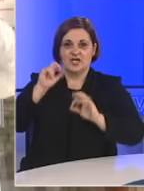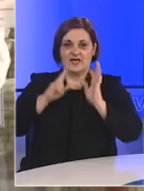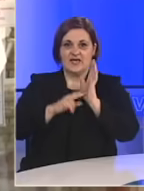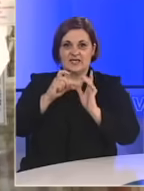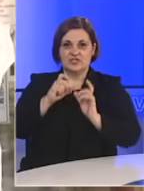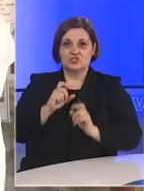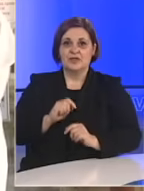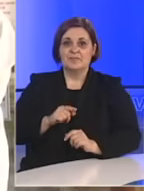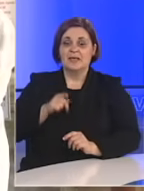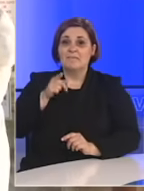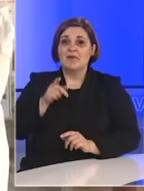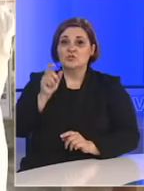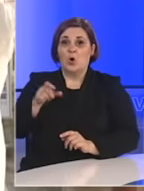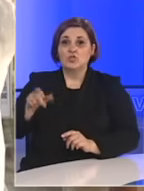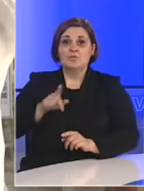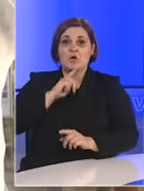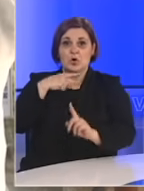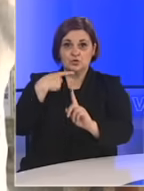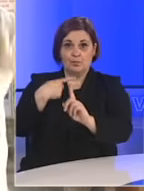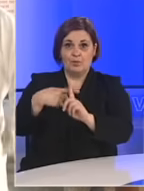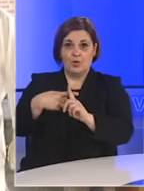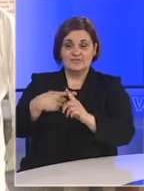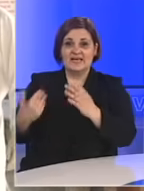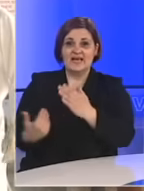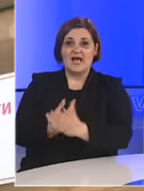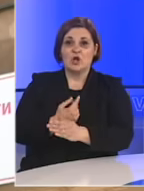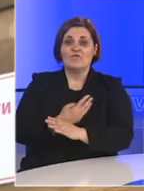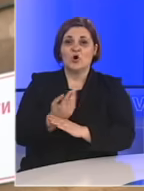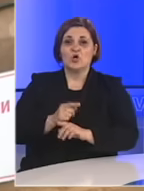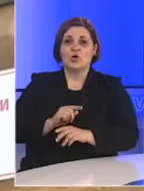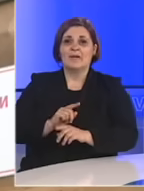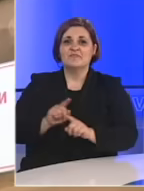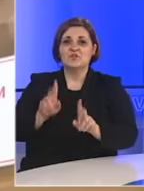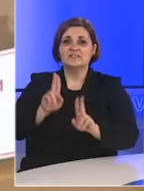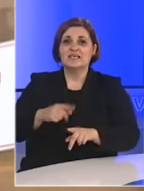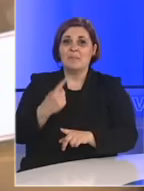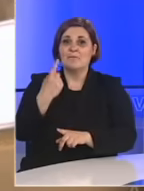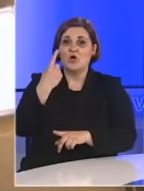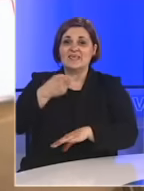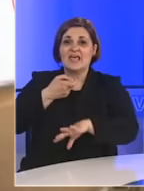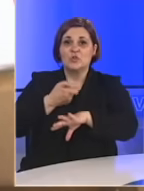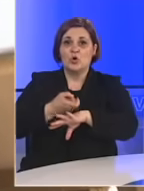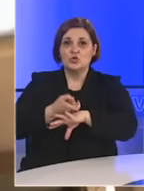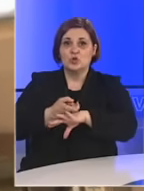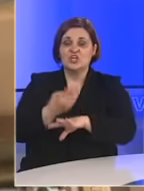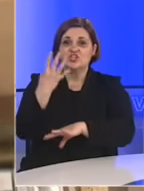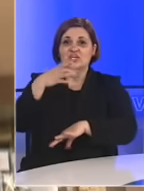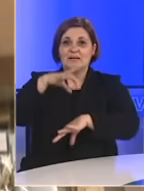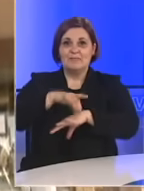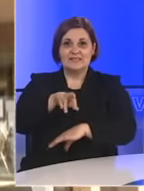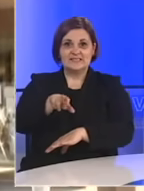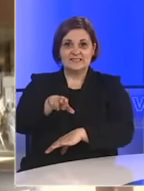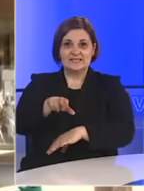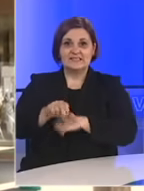Alen Šeranić. Među osobama koje su pozitivne na novi koronavirus utvrđeno je da imamo jednog doktora medicine i četiri